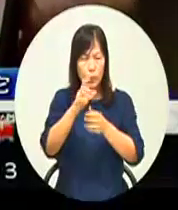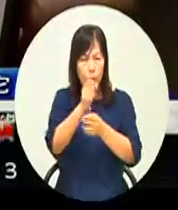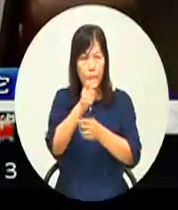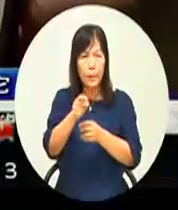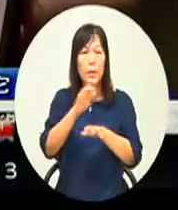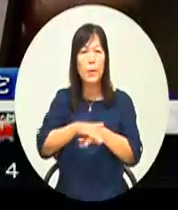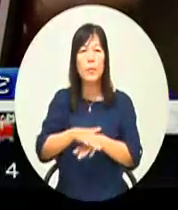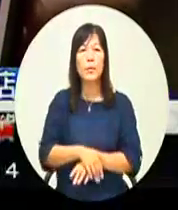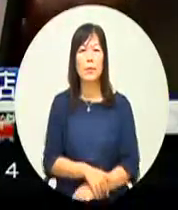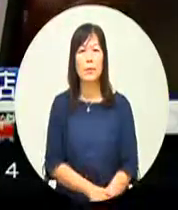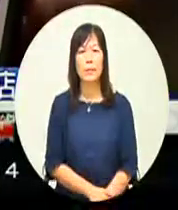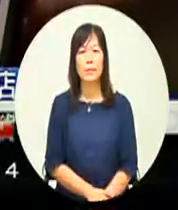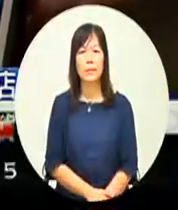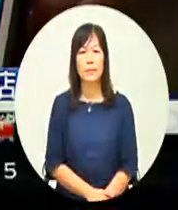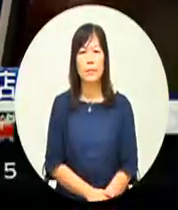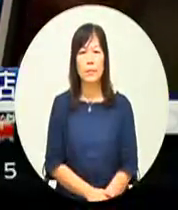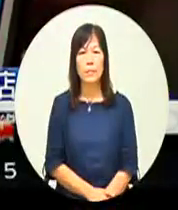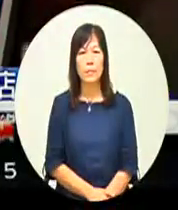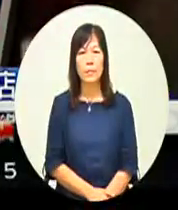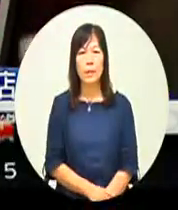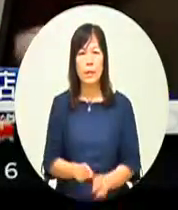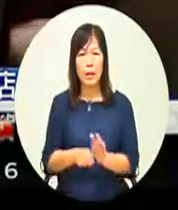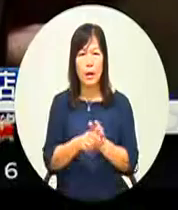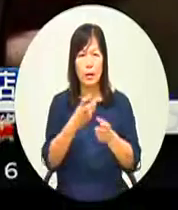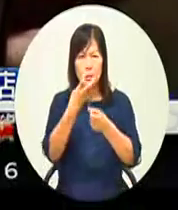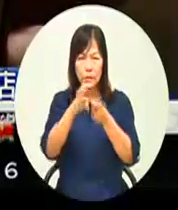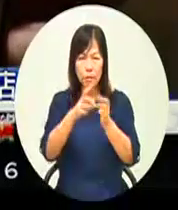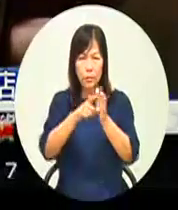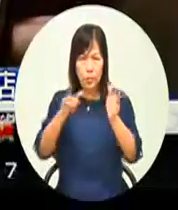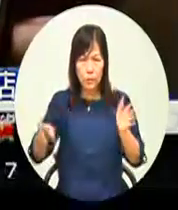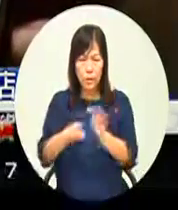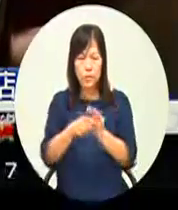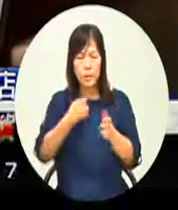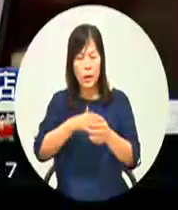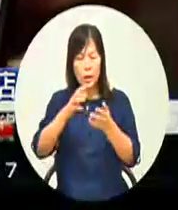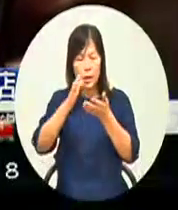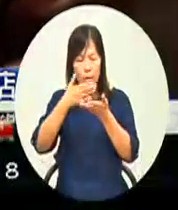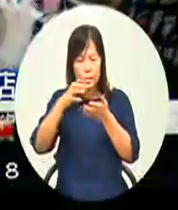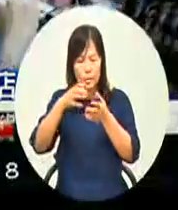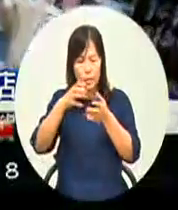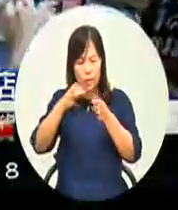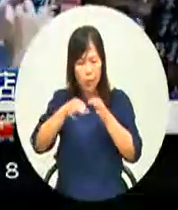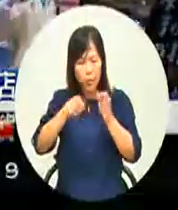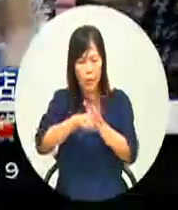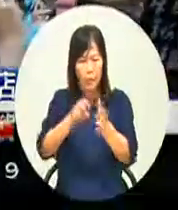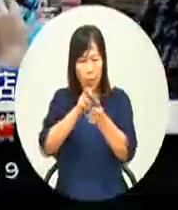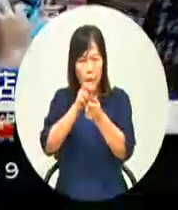点它一下。 买了这种诱饵组件，30分钟内就能在店内养出大量宝可梦。